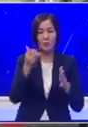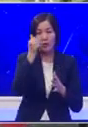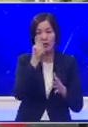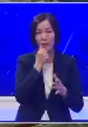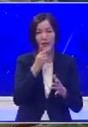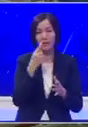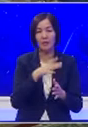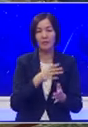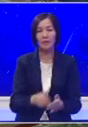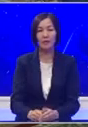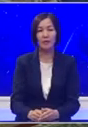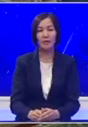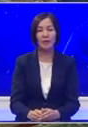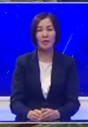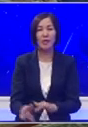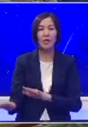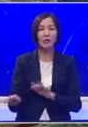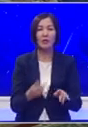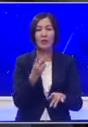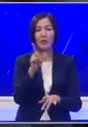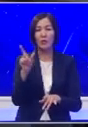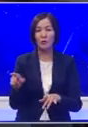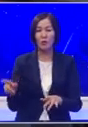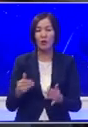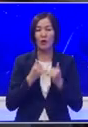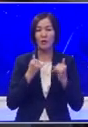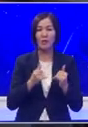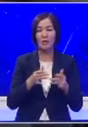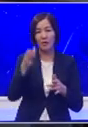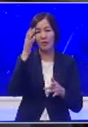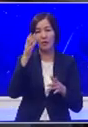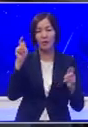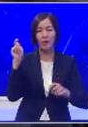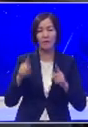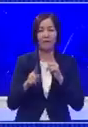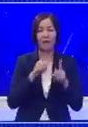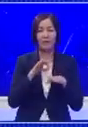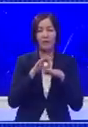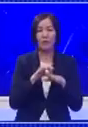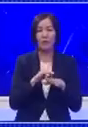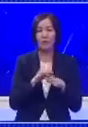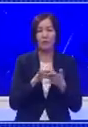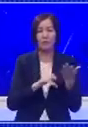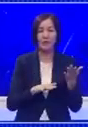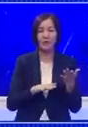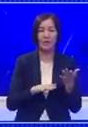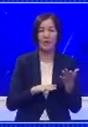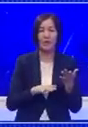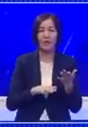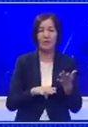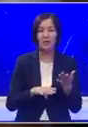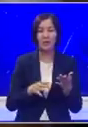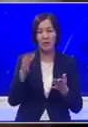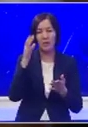айтамын. Шара қос тұлғаға арналған ғылыми танымдық конференцияға ұласты. Оған елімізге белгілі ғалымдар, зиялы